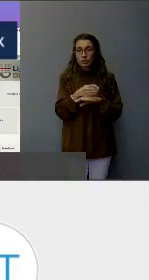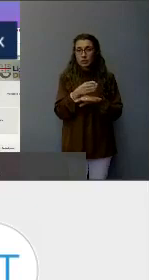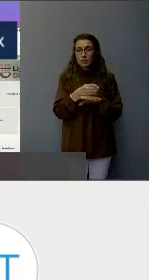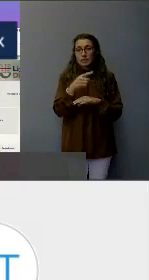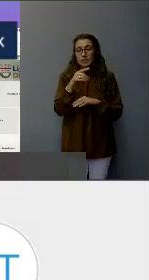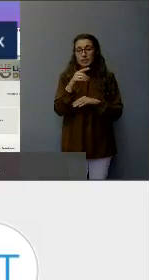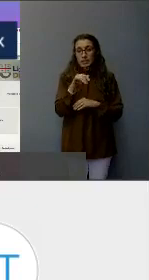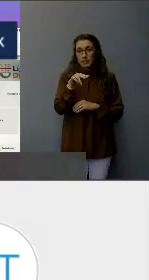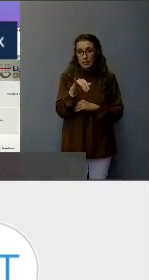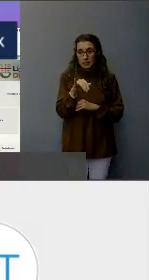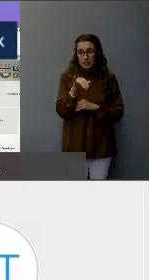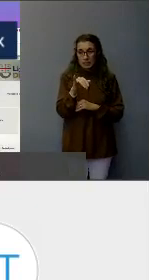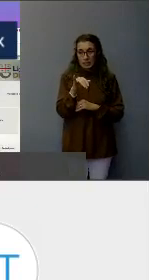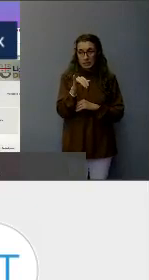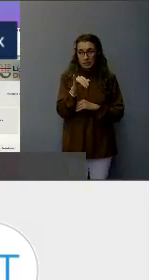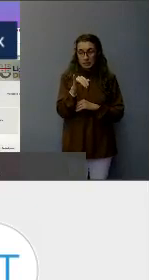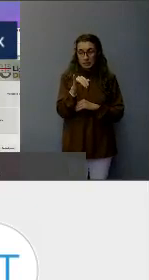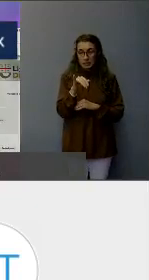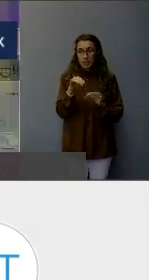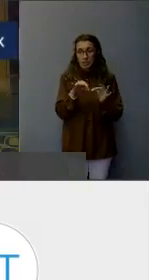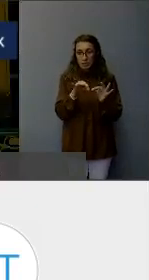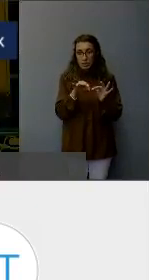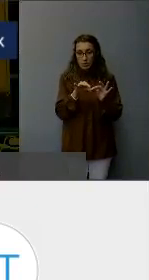consigliera tini favorevole